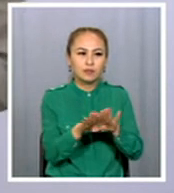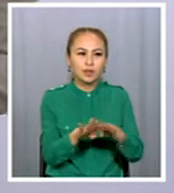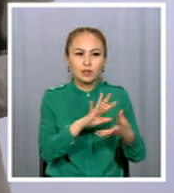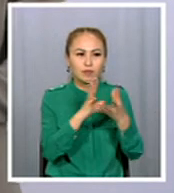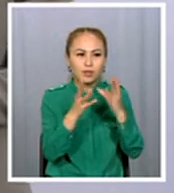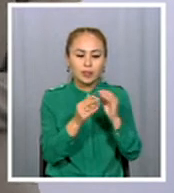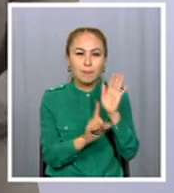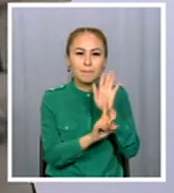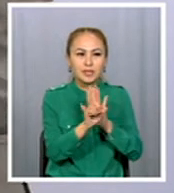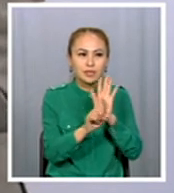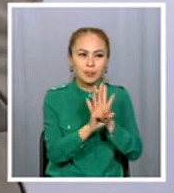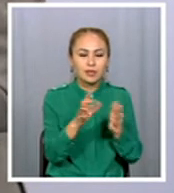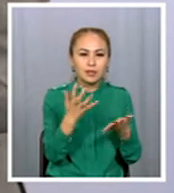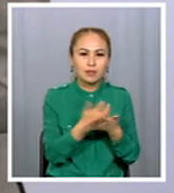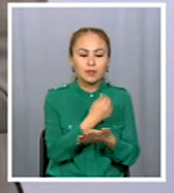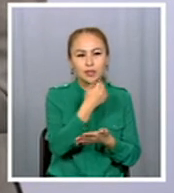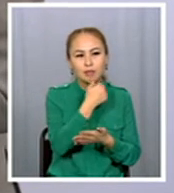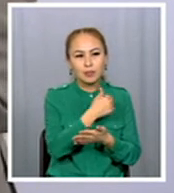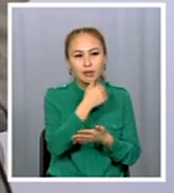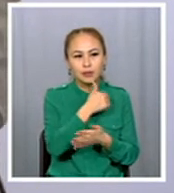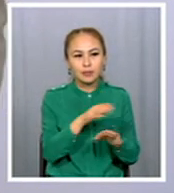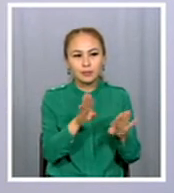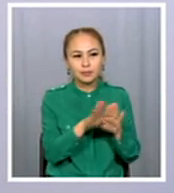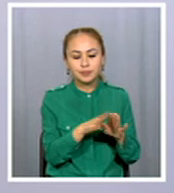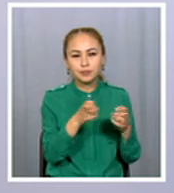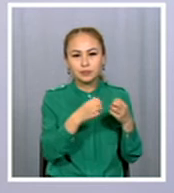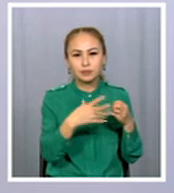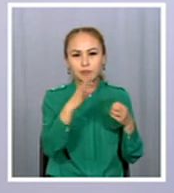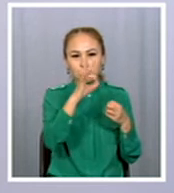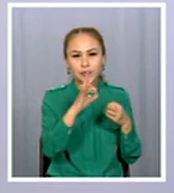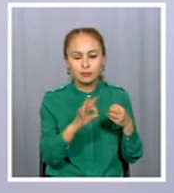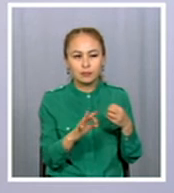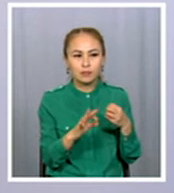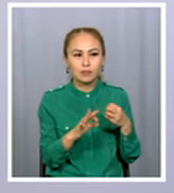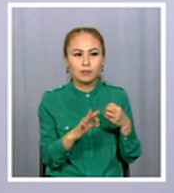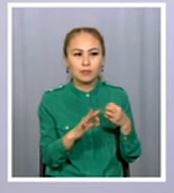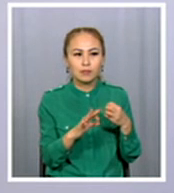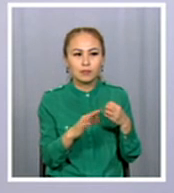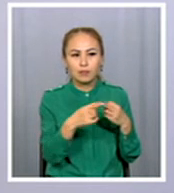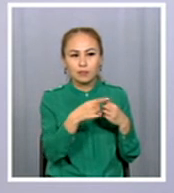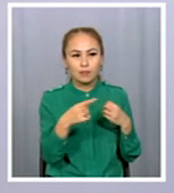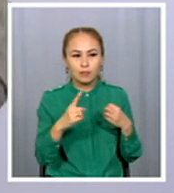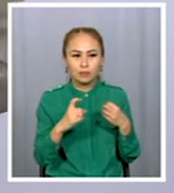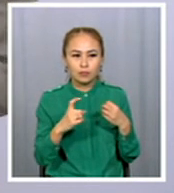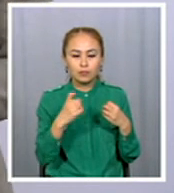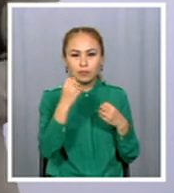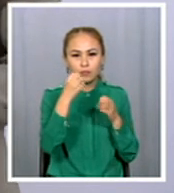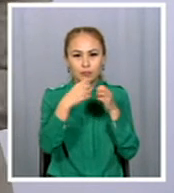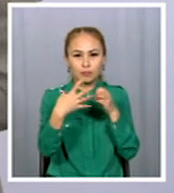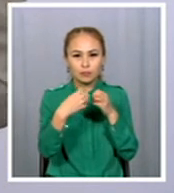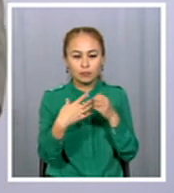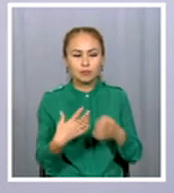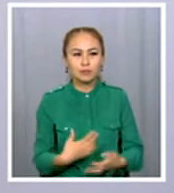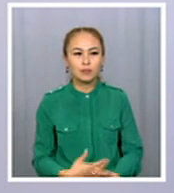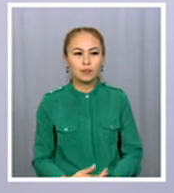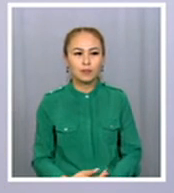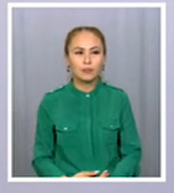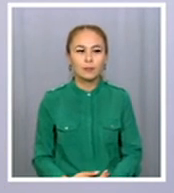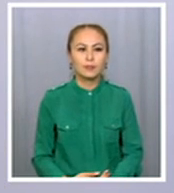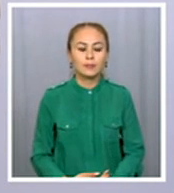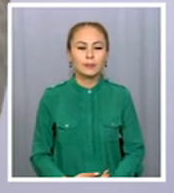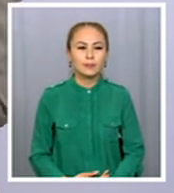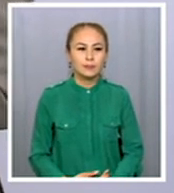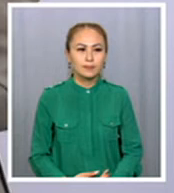санымызды табайық. Бірінші қадам, әдеттегідей, процентті жай бөлшекке айналдырамыз. Ол 100-ден